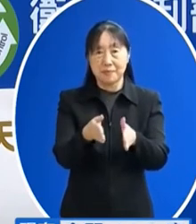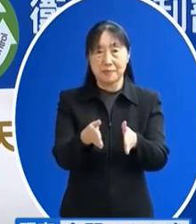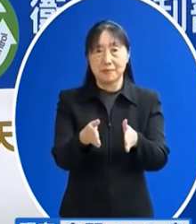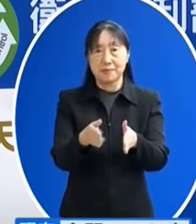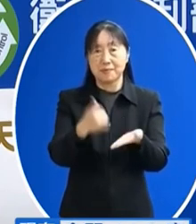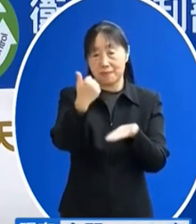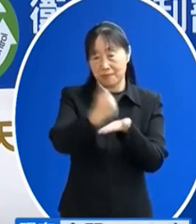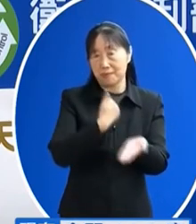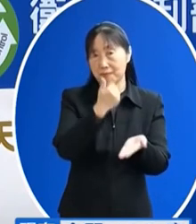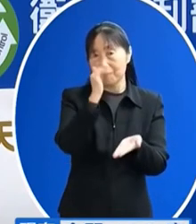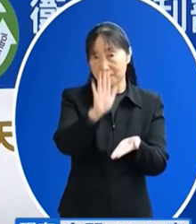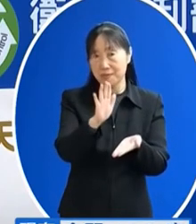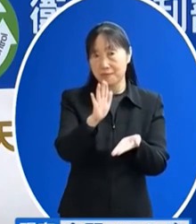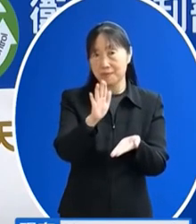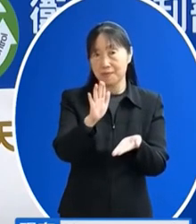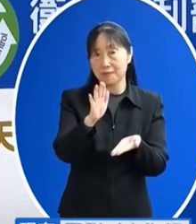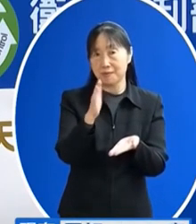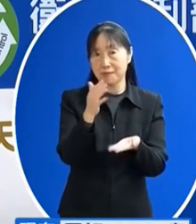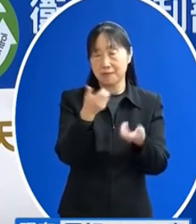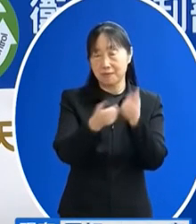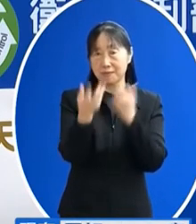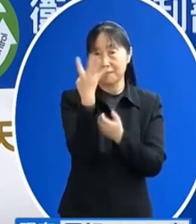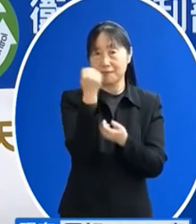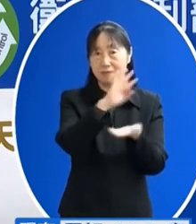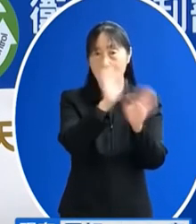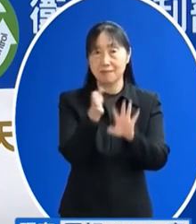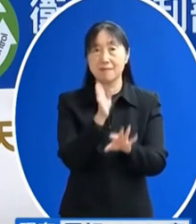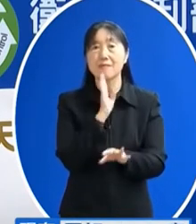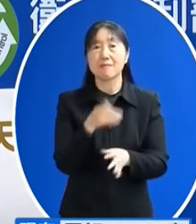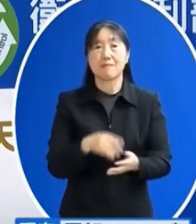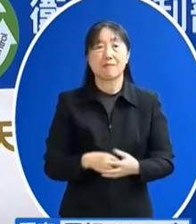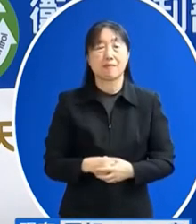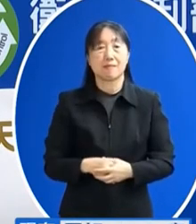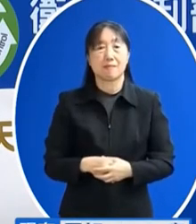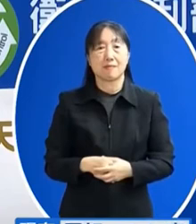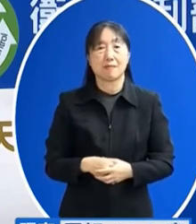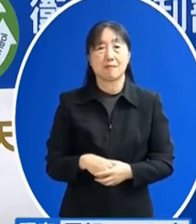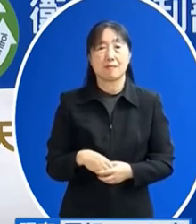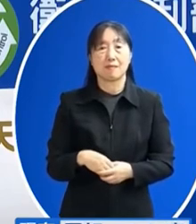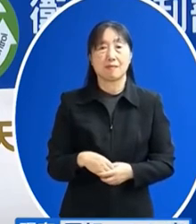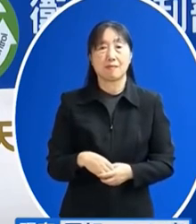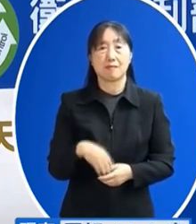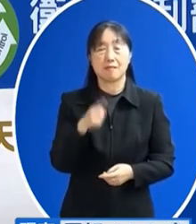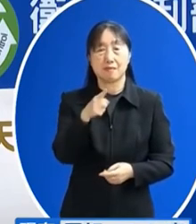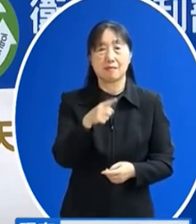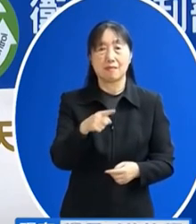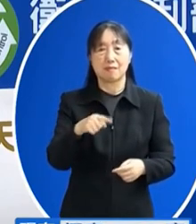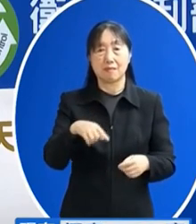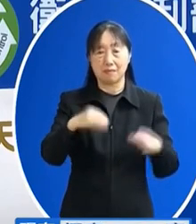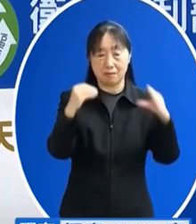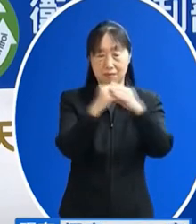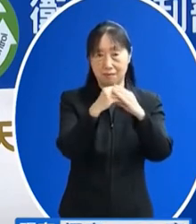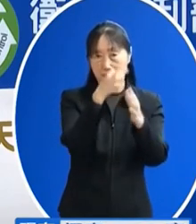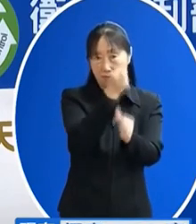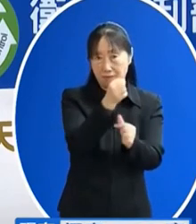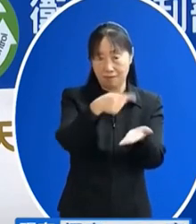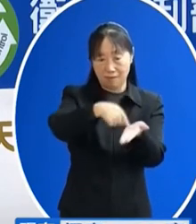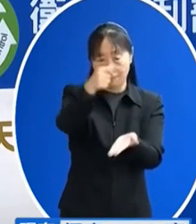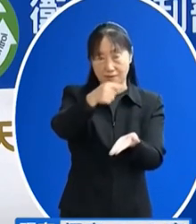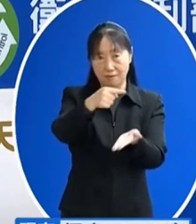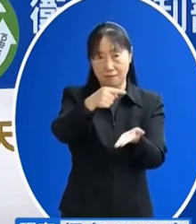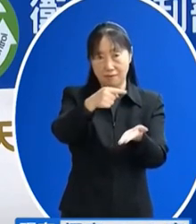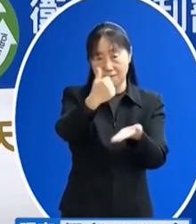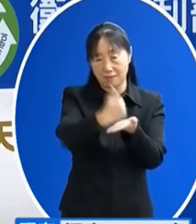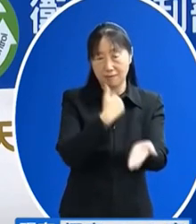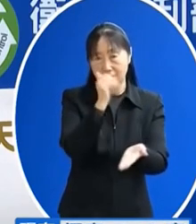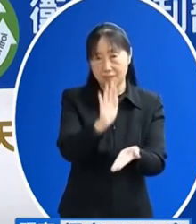有进口有几种情况嘛哈，购买上面几种情况，就是全副武装哈，全套的都一次都进